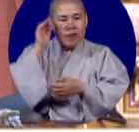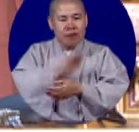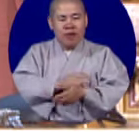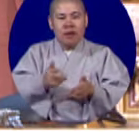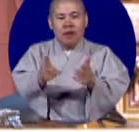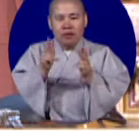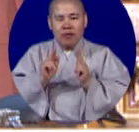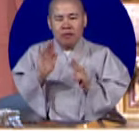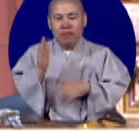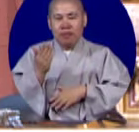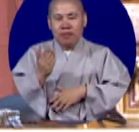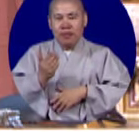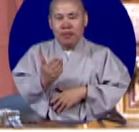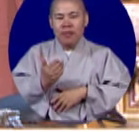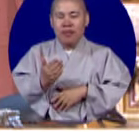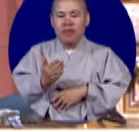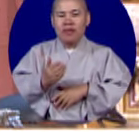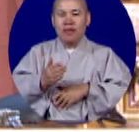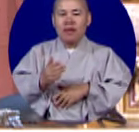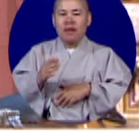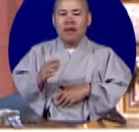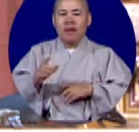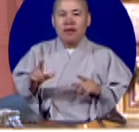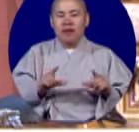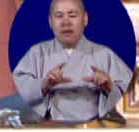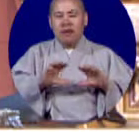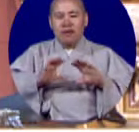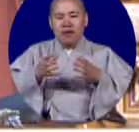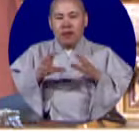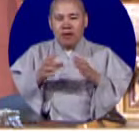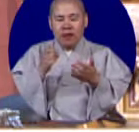12인연. 그리고 세간만법을